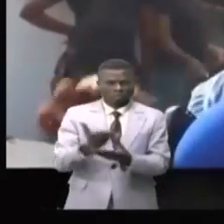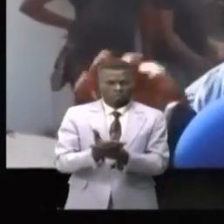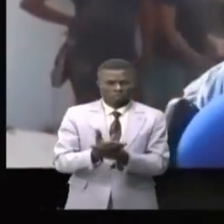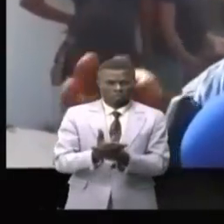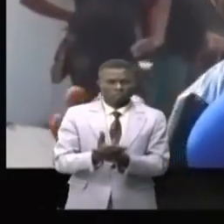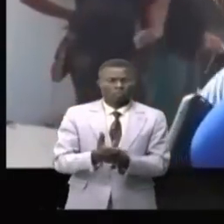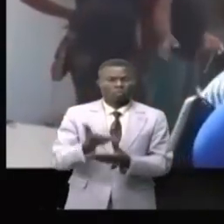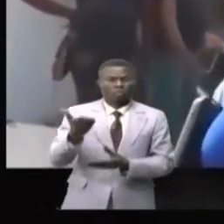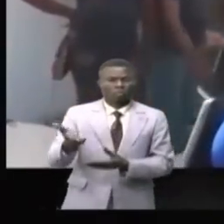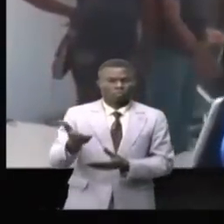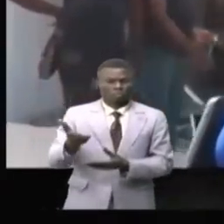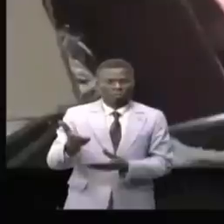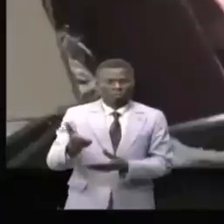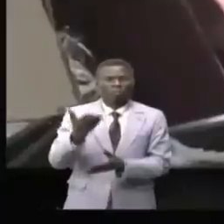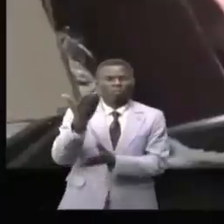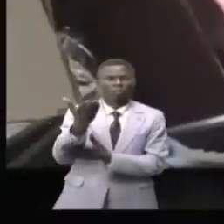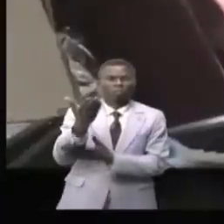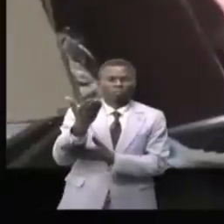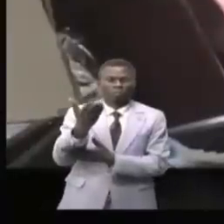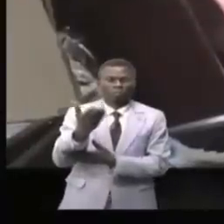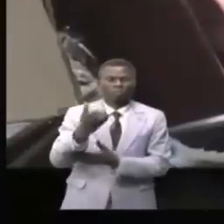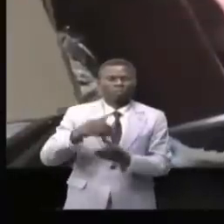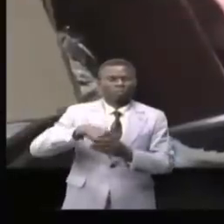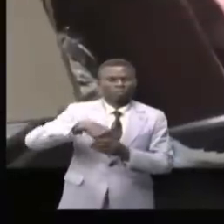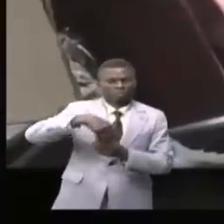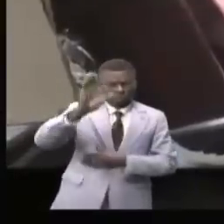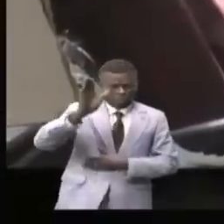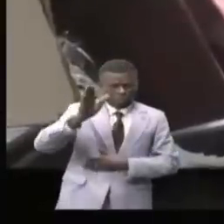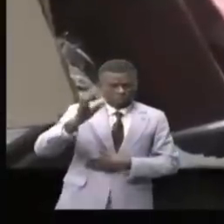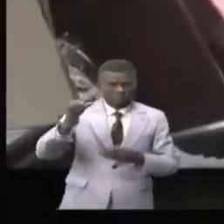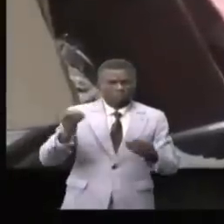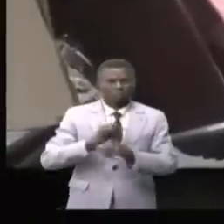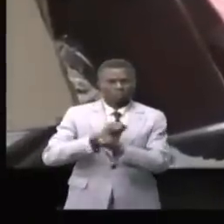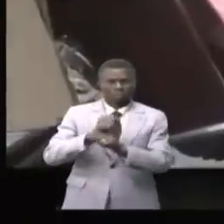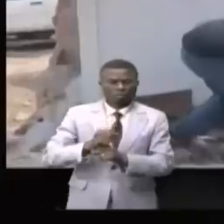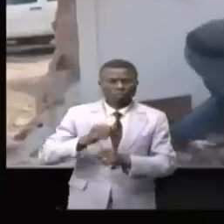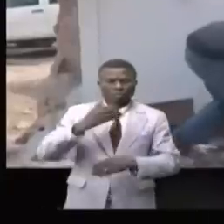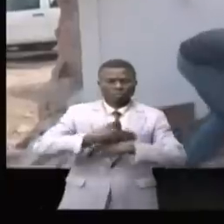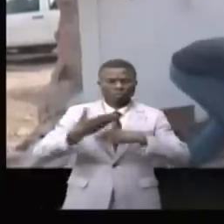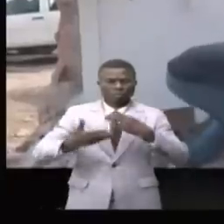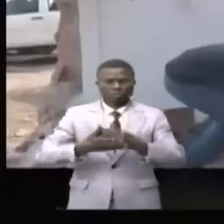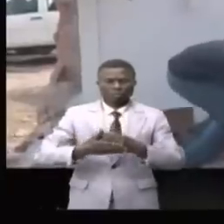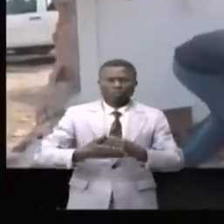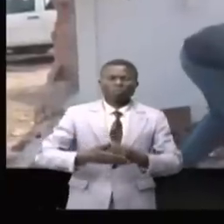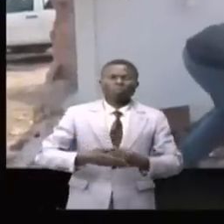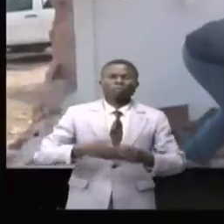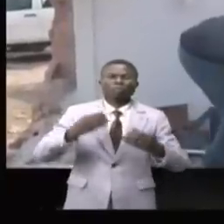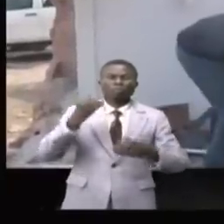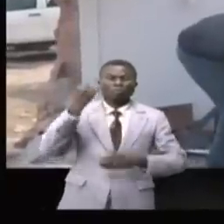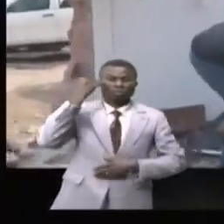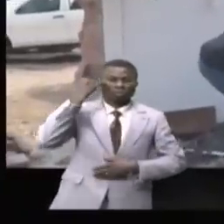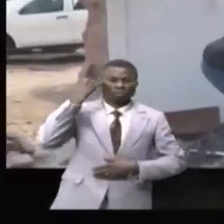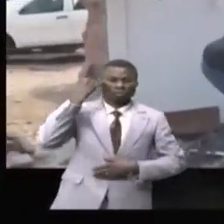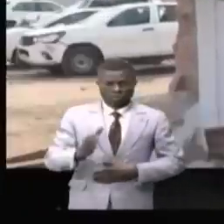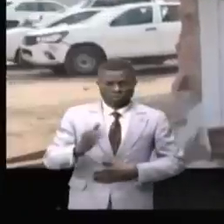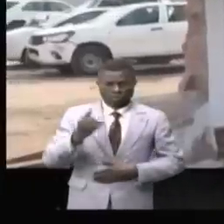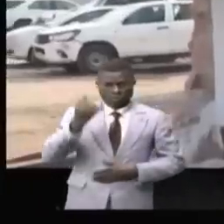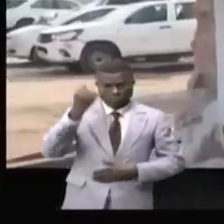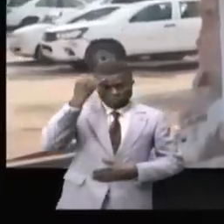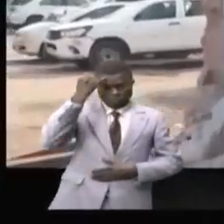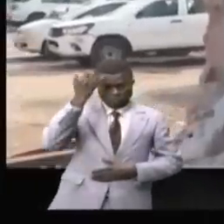cours, ont été sommés de vider les lieux au bénéfice d'une société indienne chargée de la réhabilitation de ce